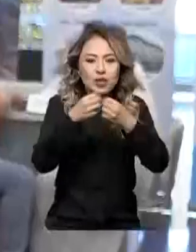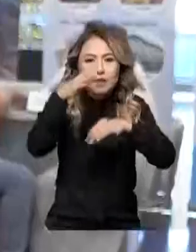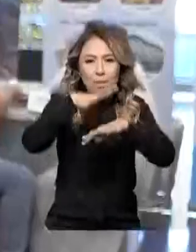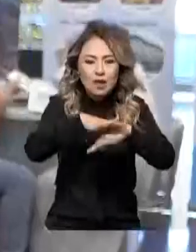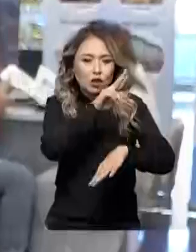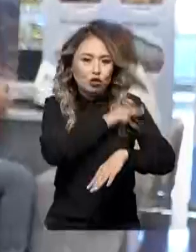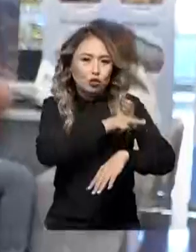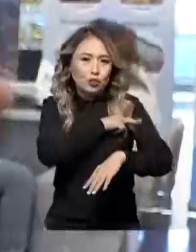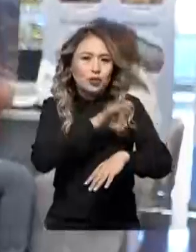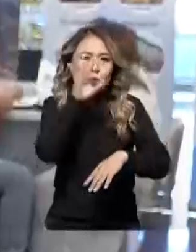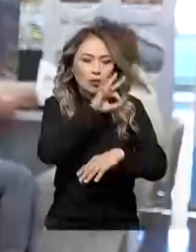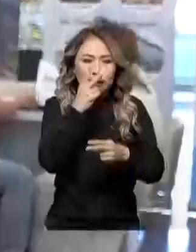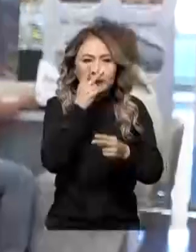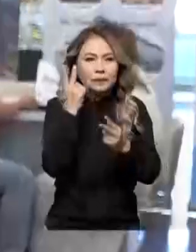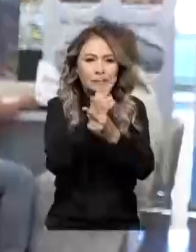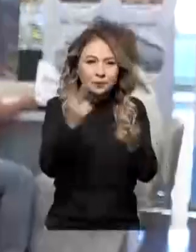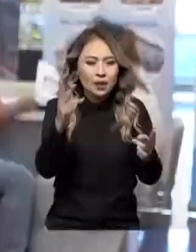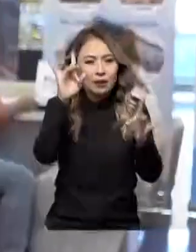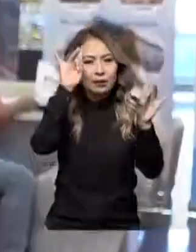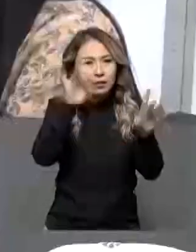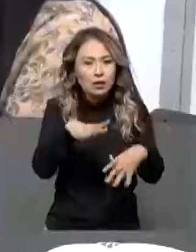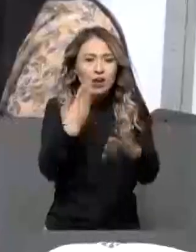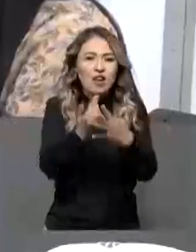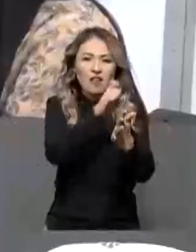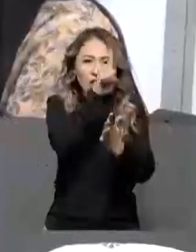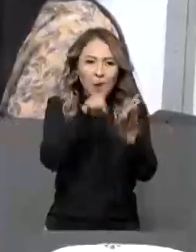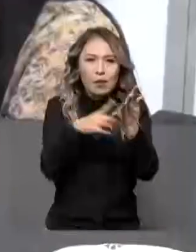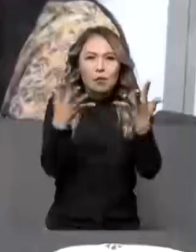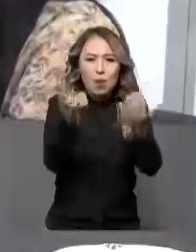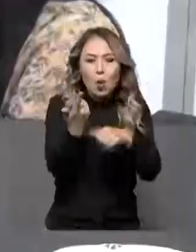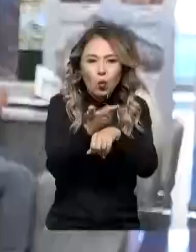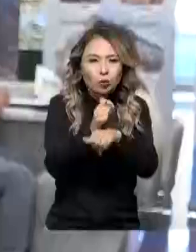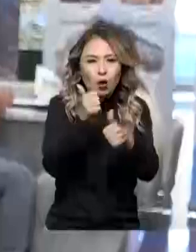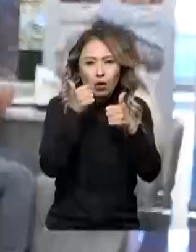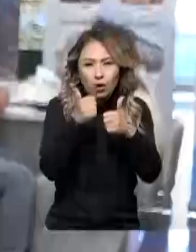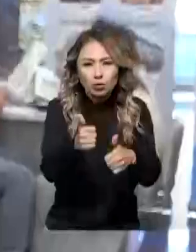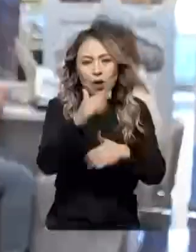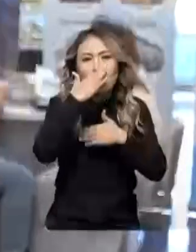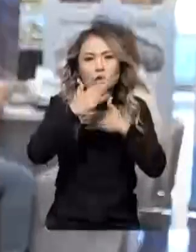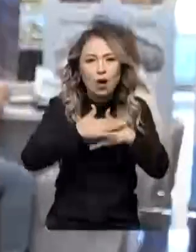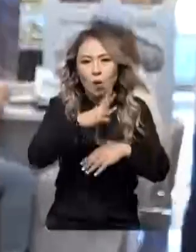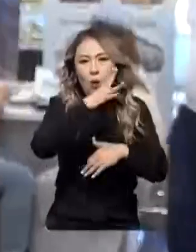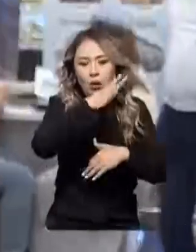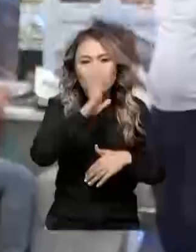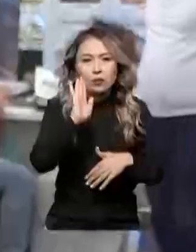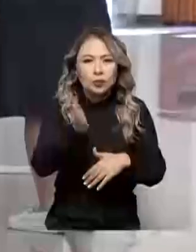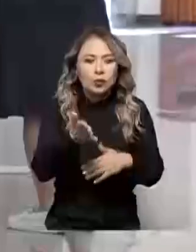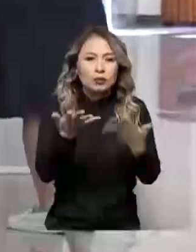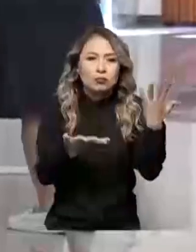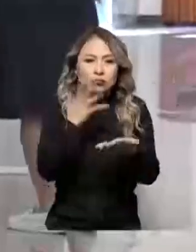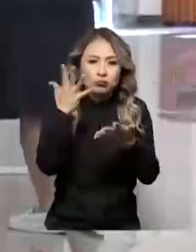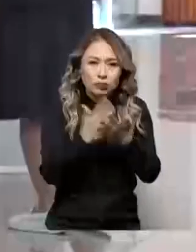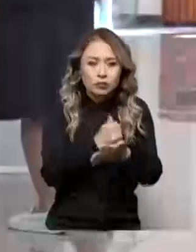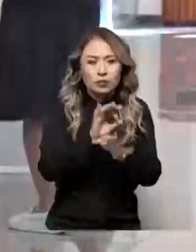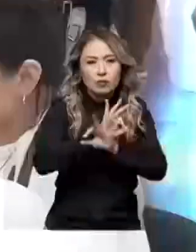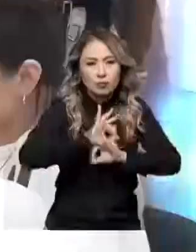сорри компанияларының үйлерін қарап, білмеген сұрақтарымды жауап алып, өте жақсы шара. Алдағы уақытта өзінің осындай жалғасын тапса